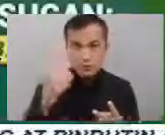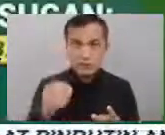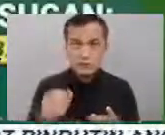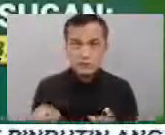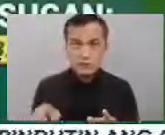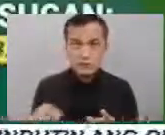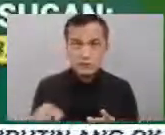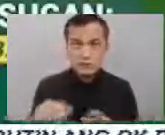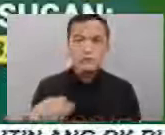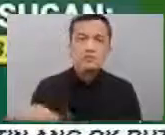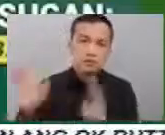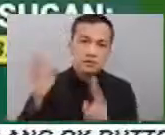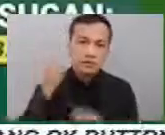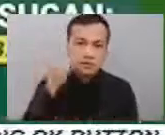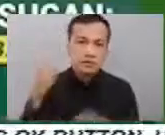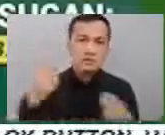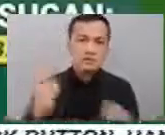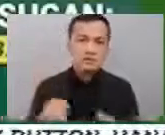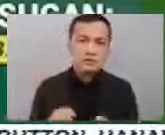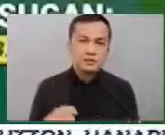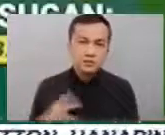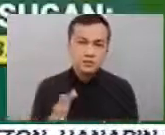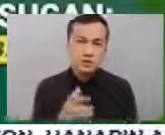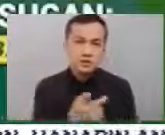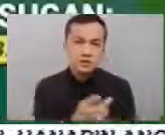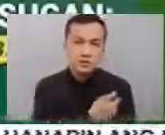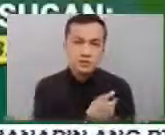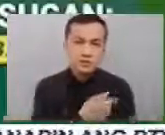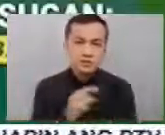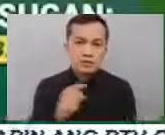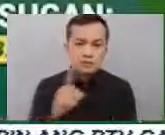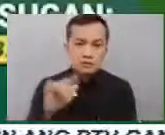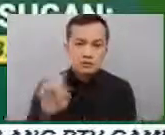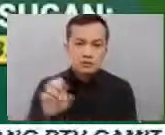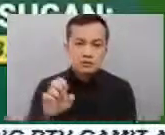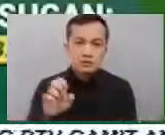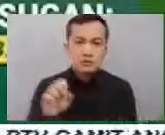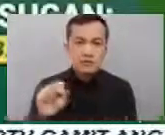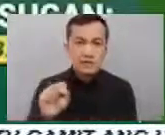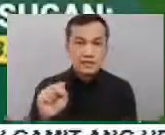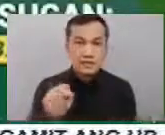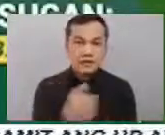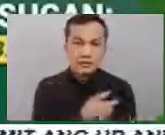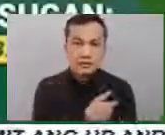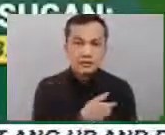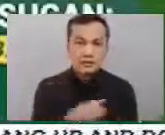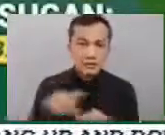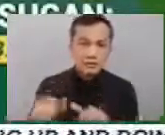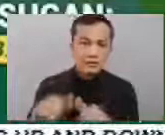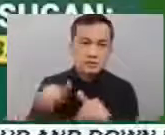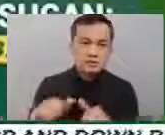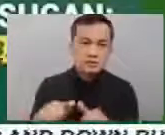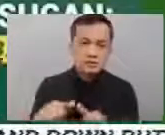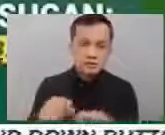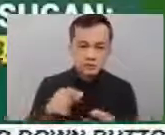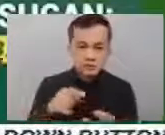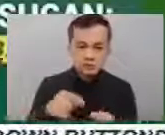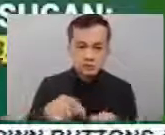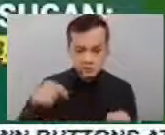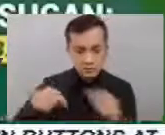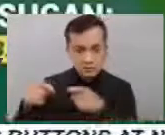well as the close contacts from F1, F2, and F3. Repeat swabbing, repeat isolation po tayo. And last